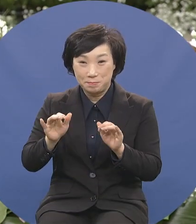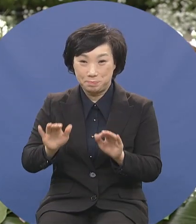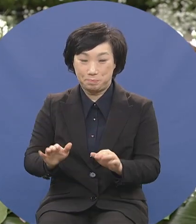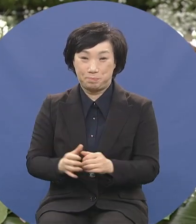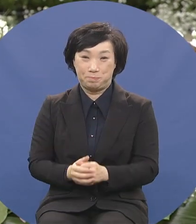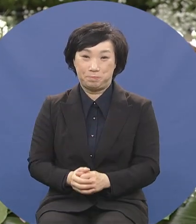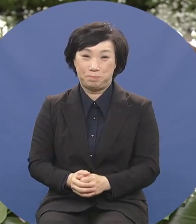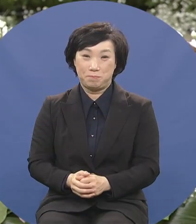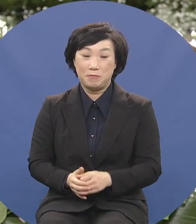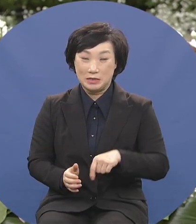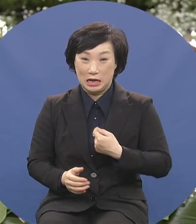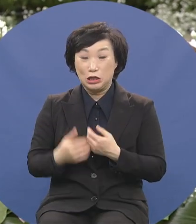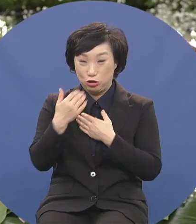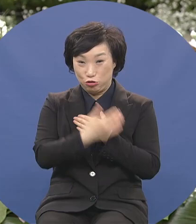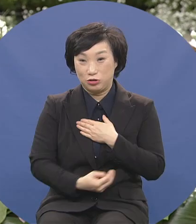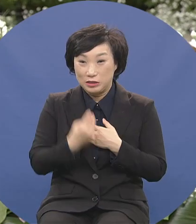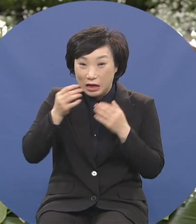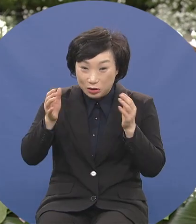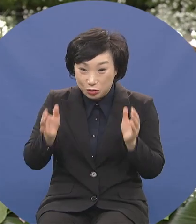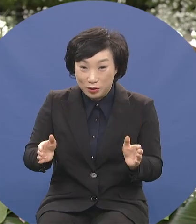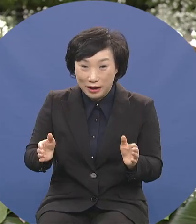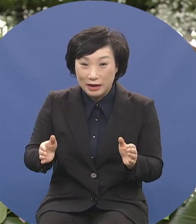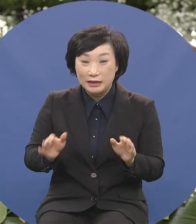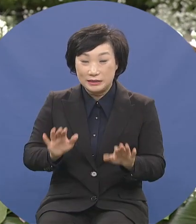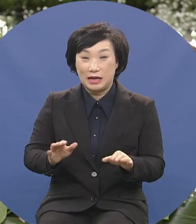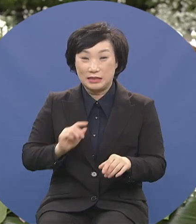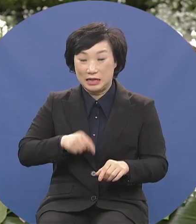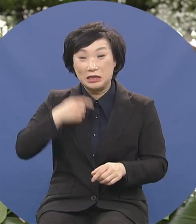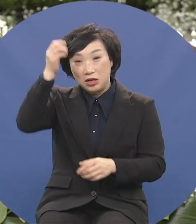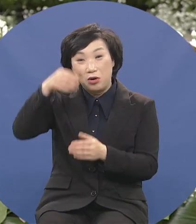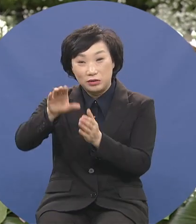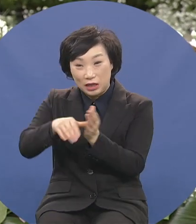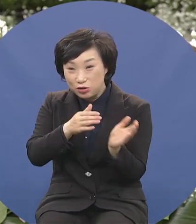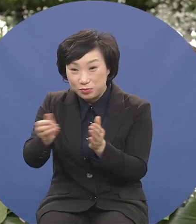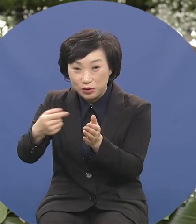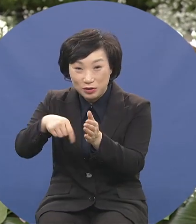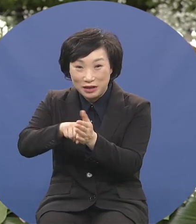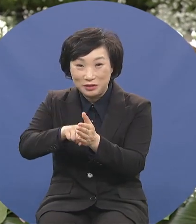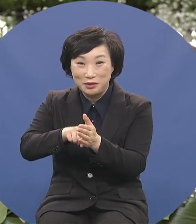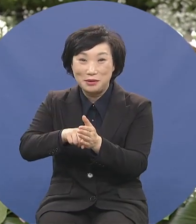사람들로서 자기 육신의 때에, 자기 영혼의 때를 위해서